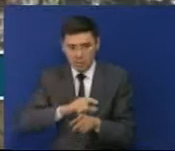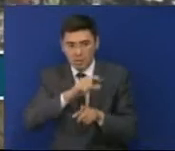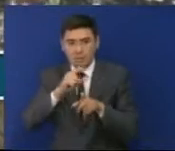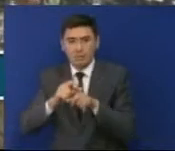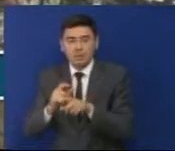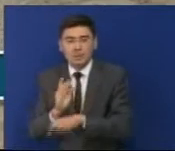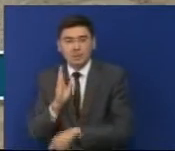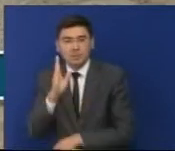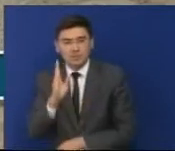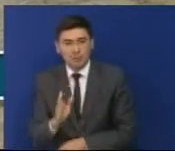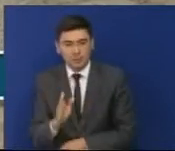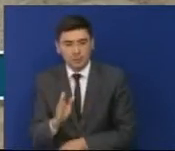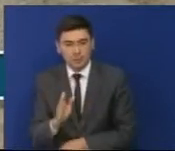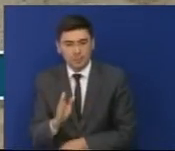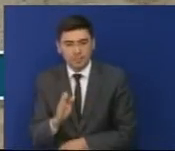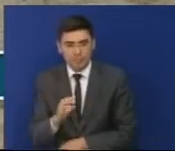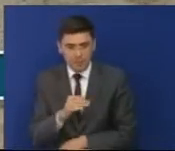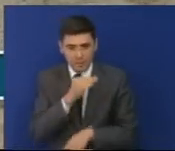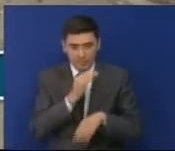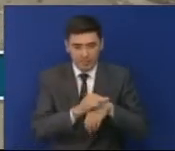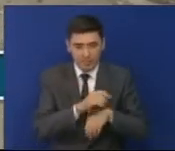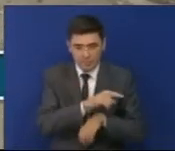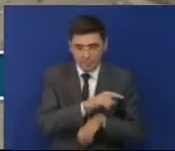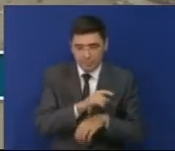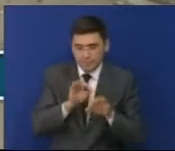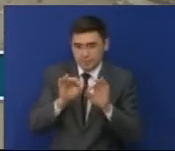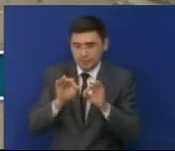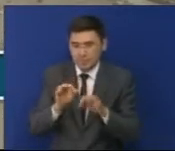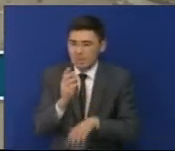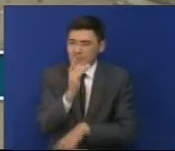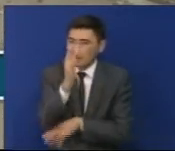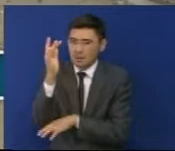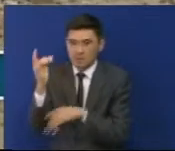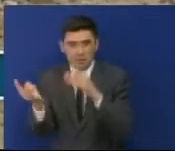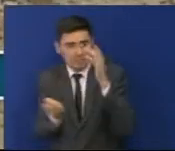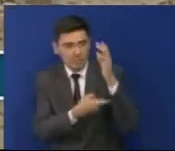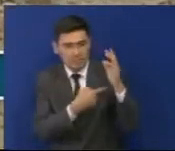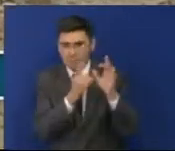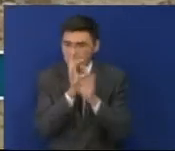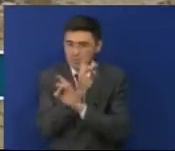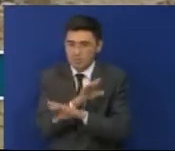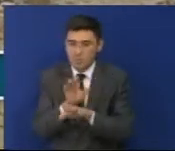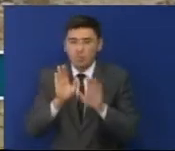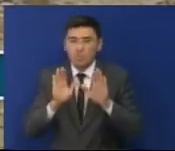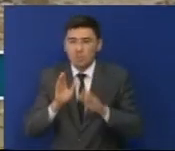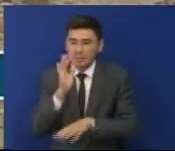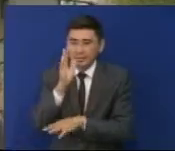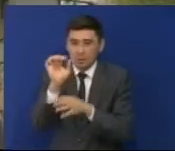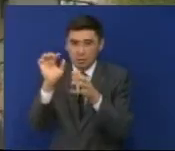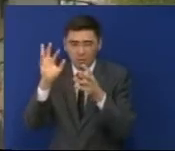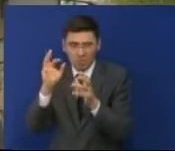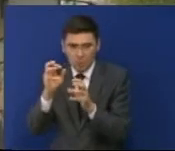Жауапты бөлім басшысының орынбасары саябақтағы ағаштар кесілмейтінін атап өтті. Мұнда тек қураған ағаштар алынып